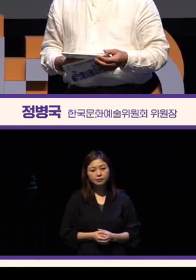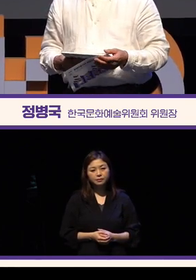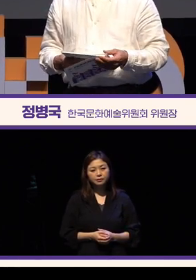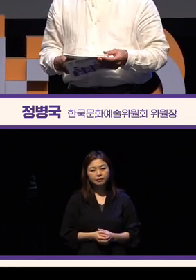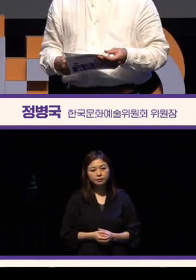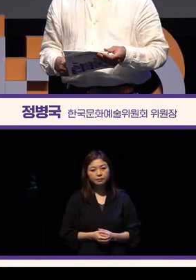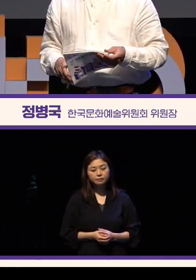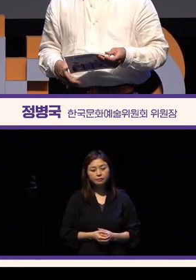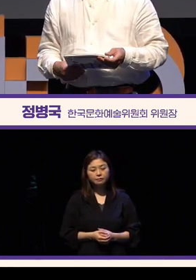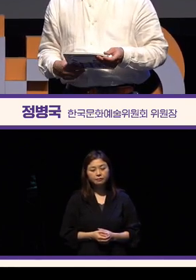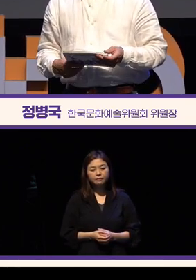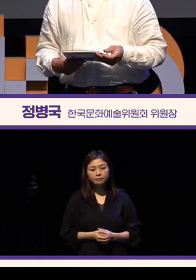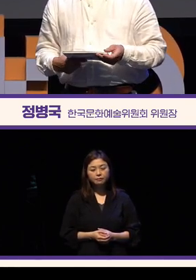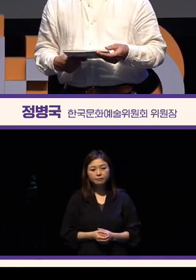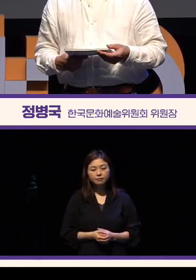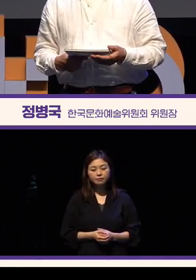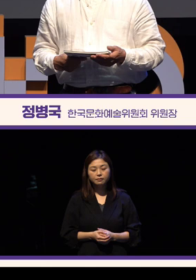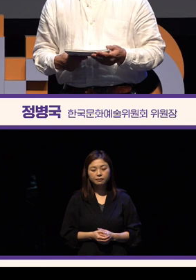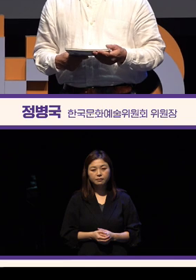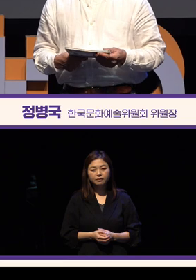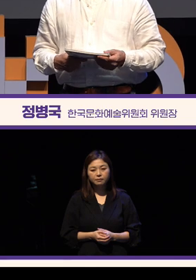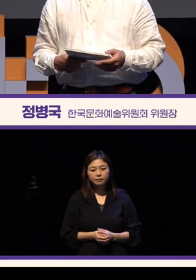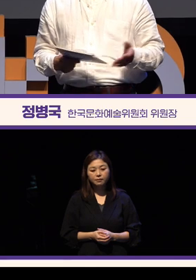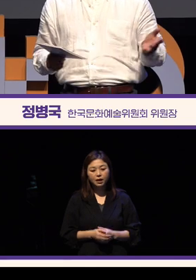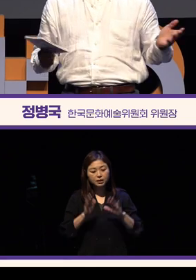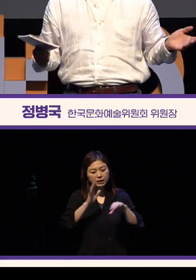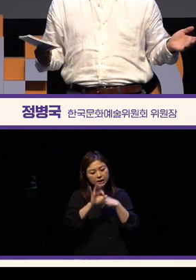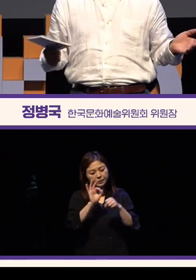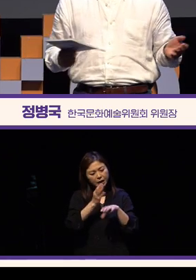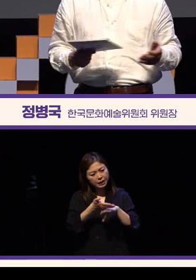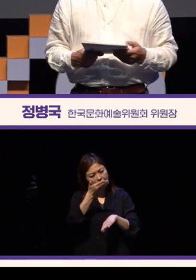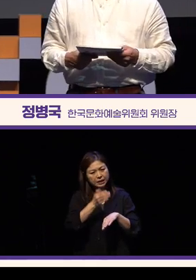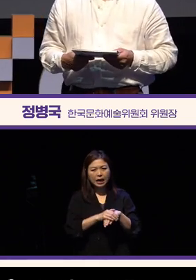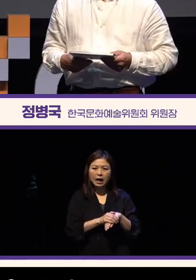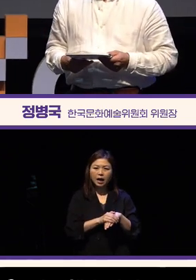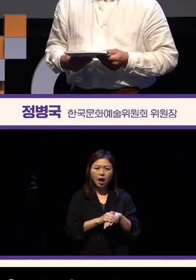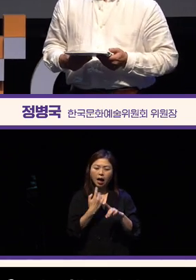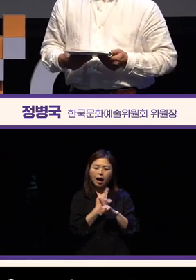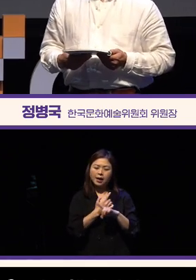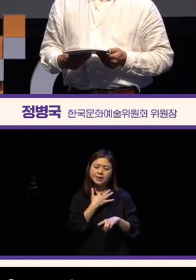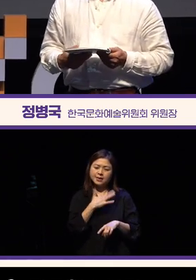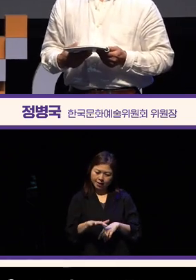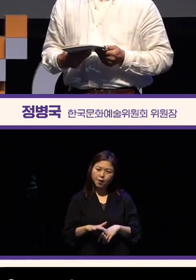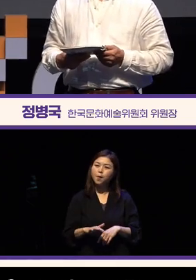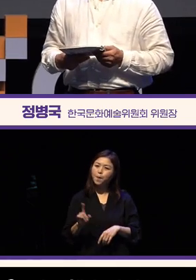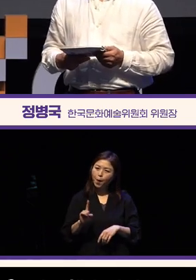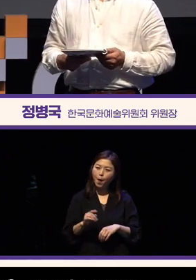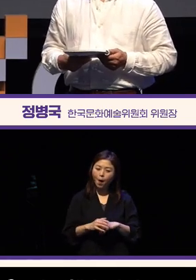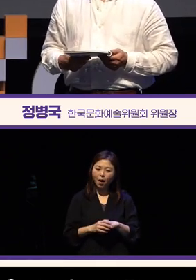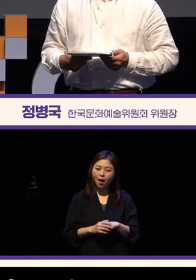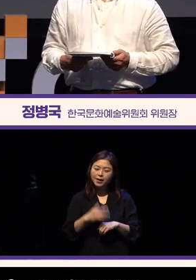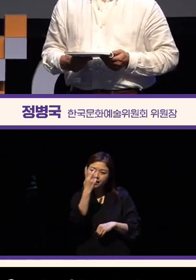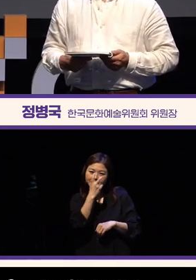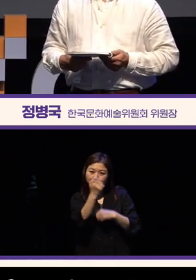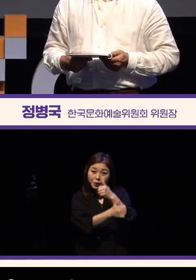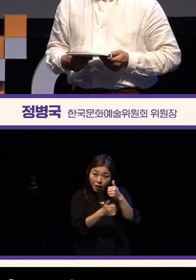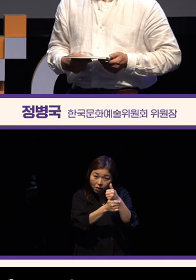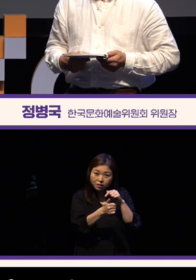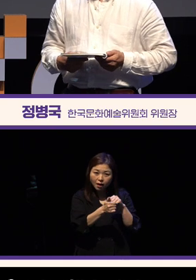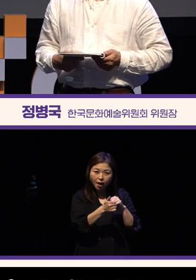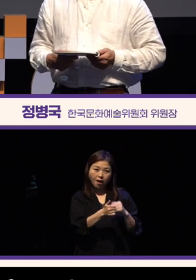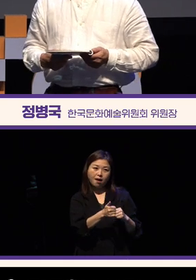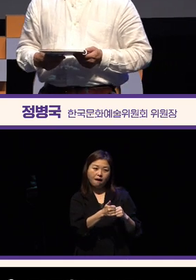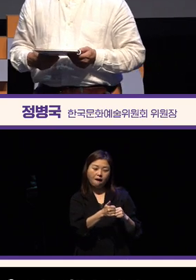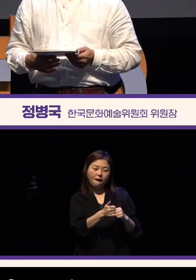올해 그래서 그동안 10여 년 동안 손을 못 대고 있었던 심의위원 후보단을